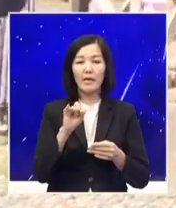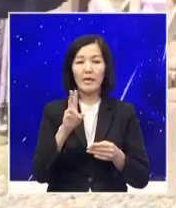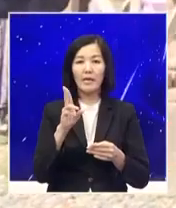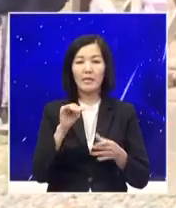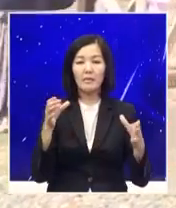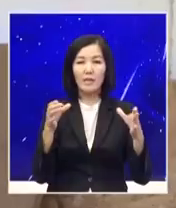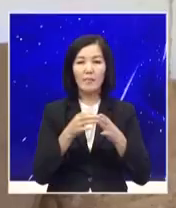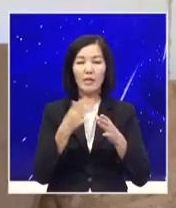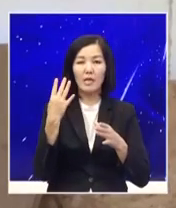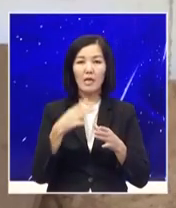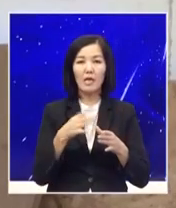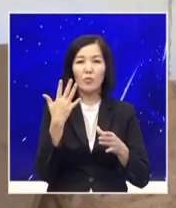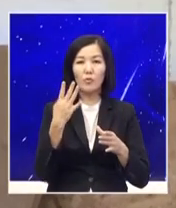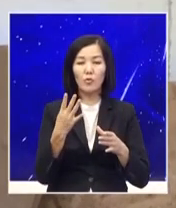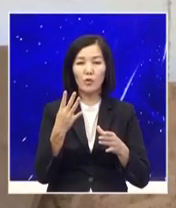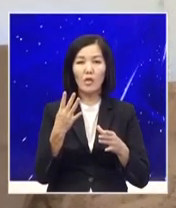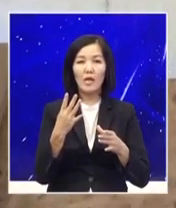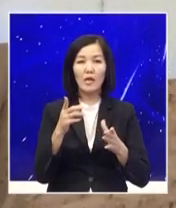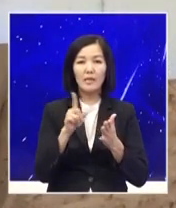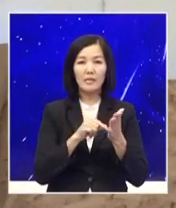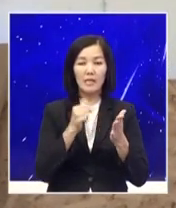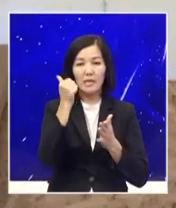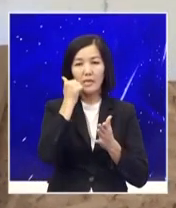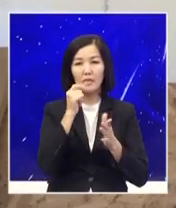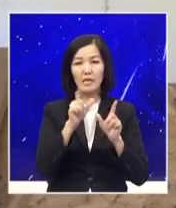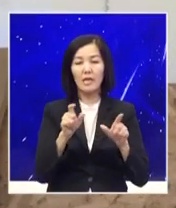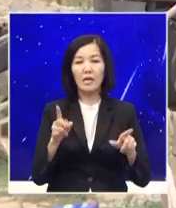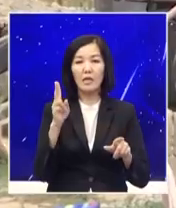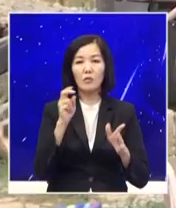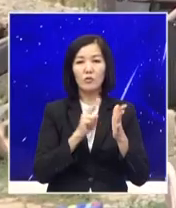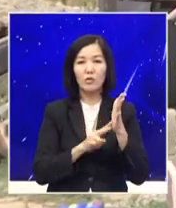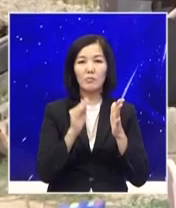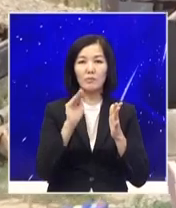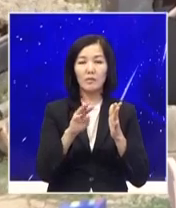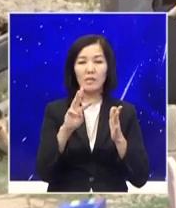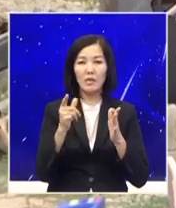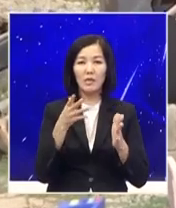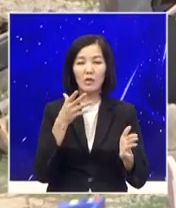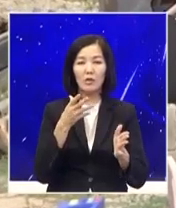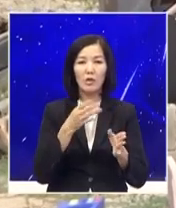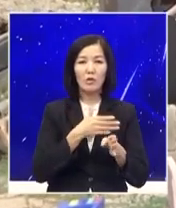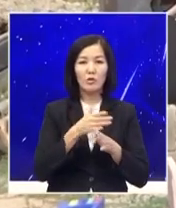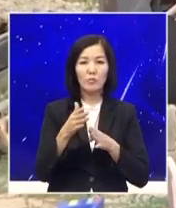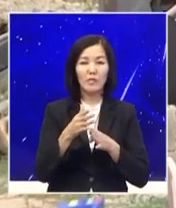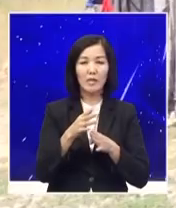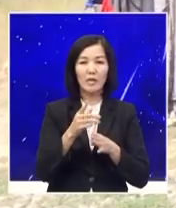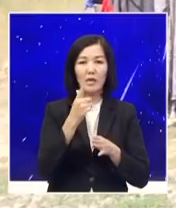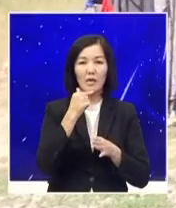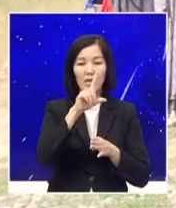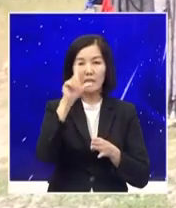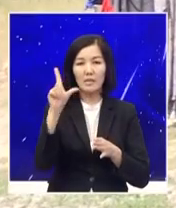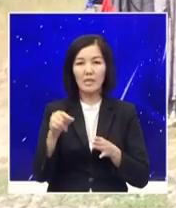танытқан. Олар 54 зейнеткерді азық-түлікпен қамту үшін 270 мың теңге қаржы жұмсапты. Жалпы Қызылай ұйымы наурыз айынан баста